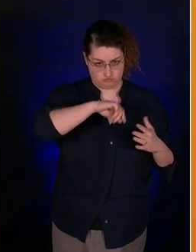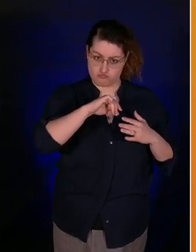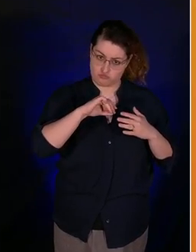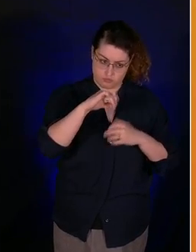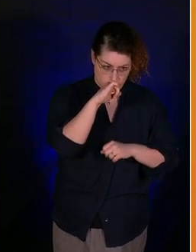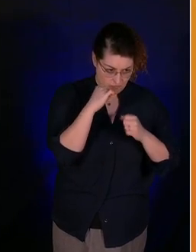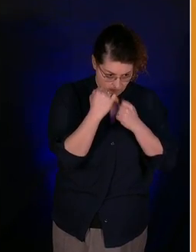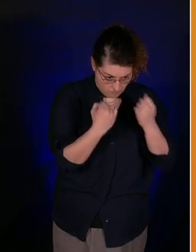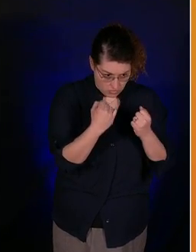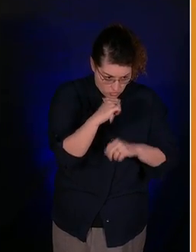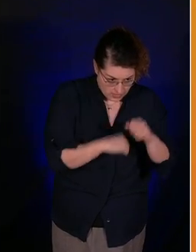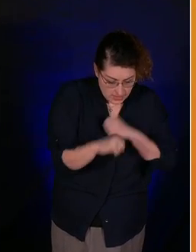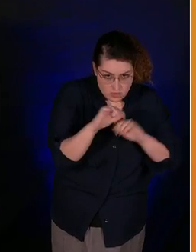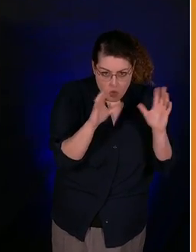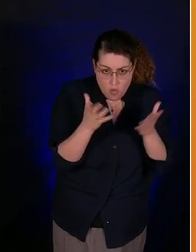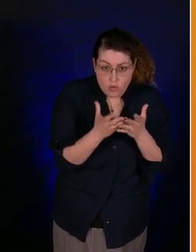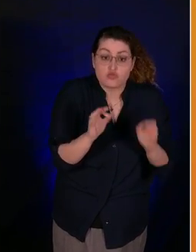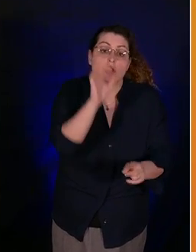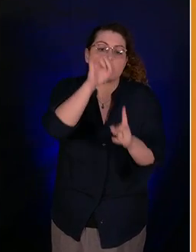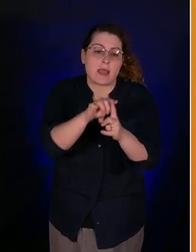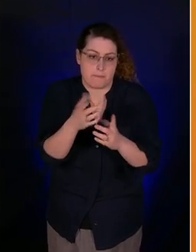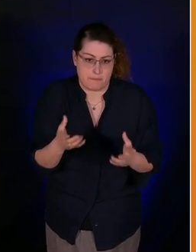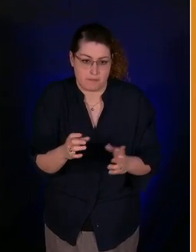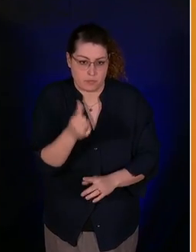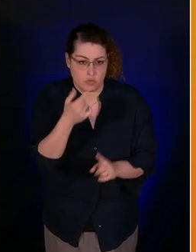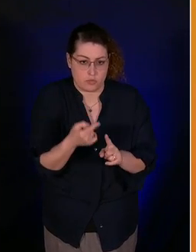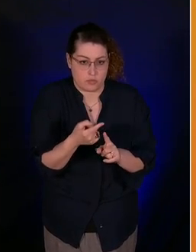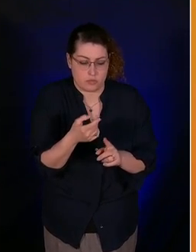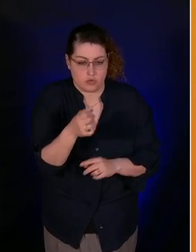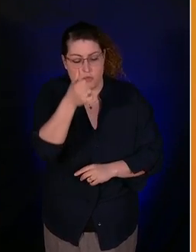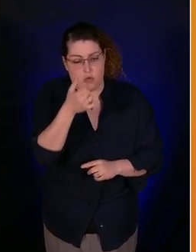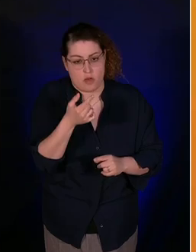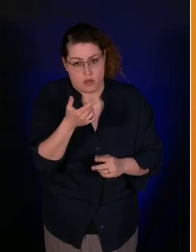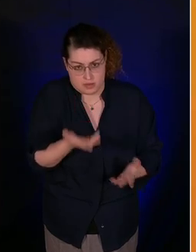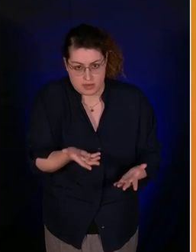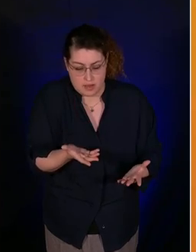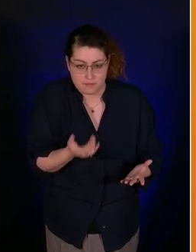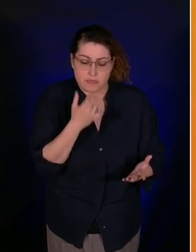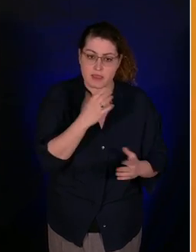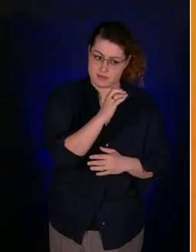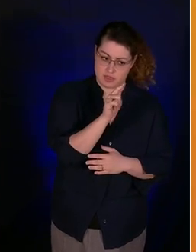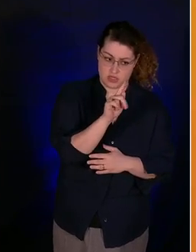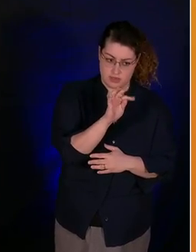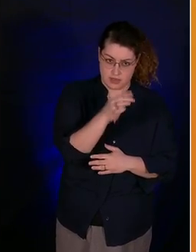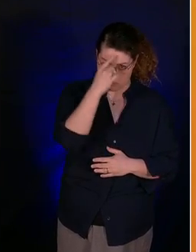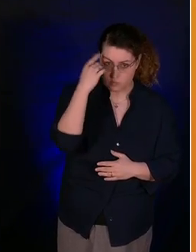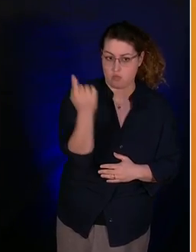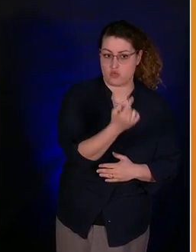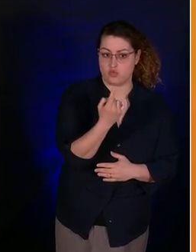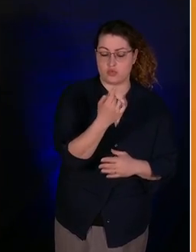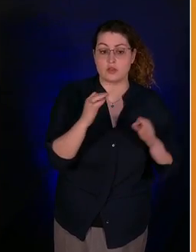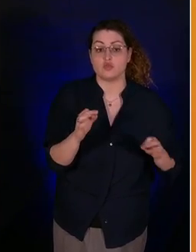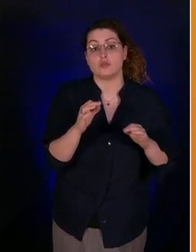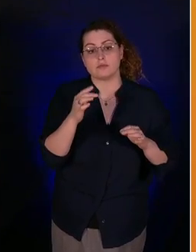pour être vraiment, c'est un peu le thème de la table ronde d'aujourd'hui, la CGT de toutes et tous. Et les trois interventions des camarades que je m'empresse